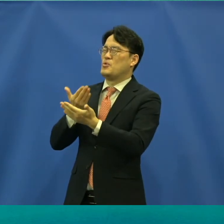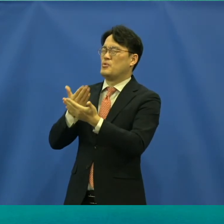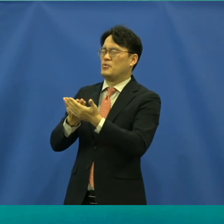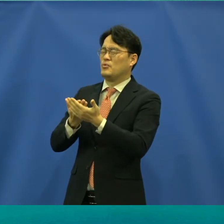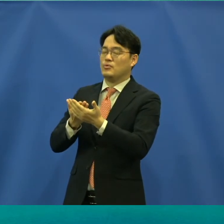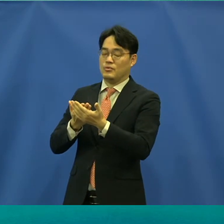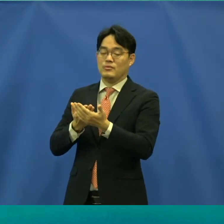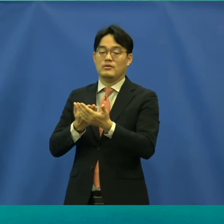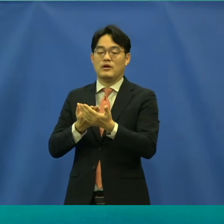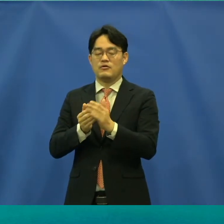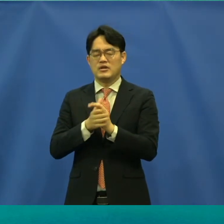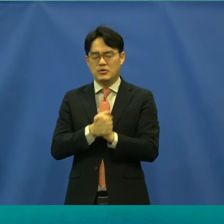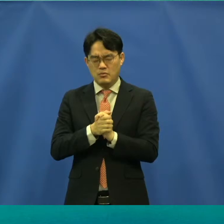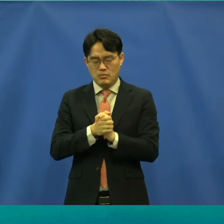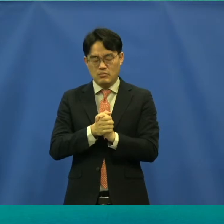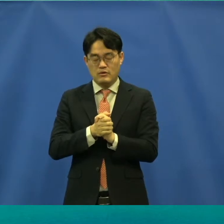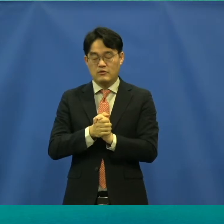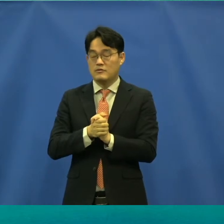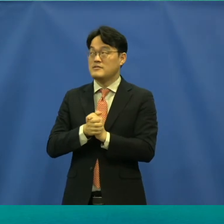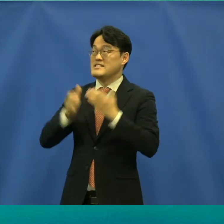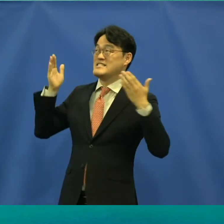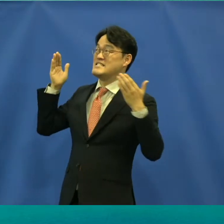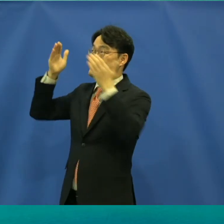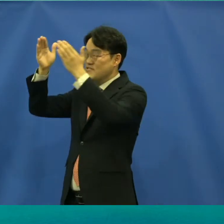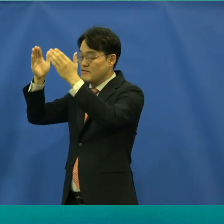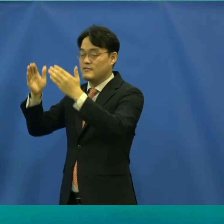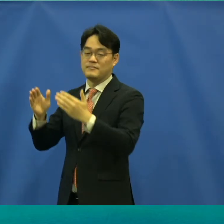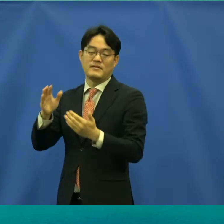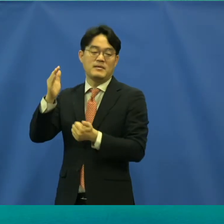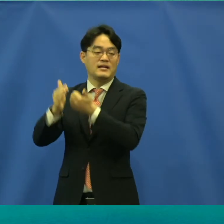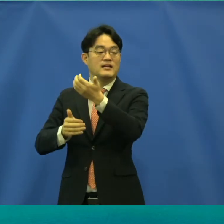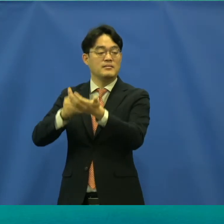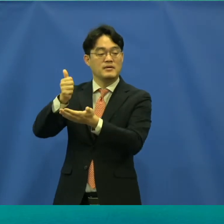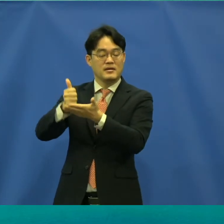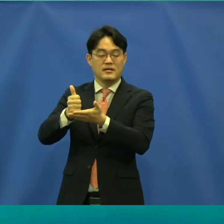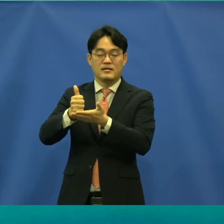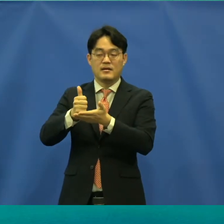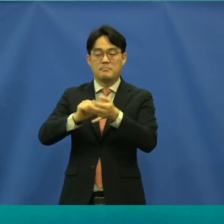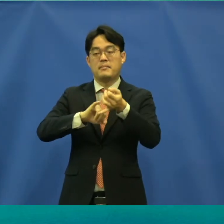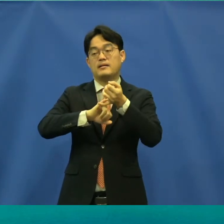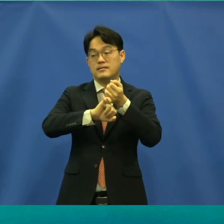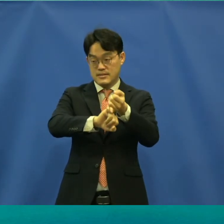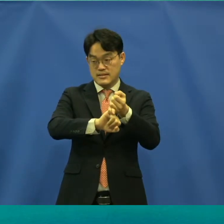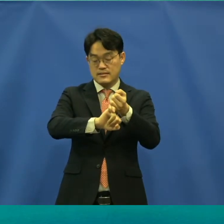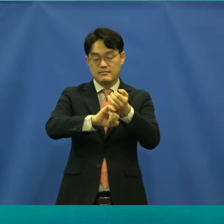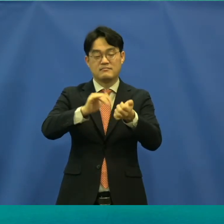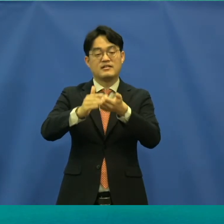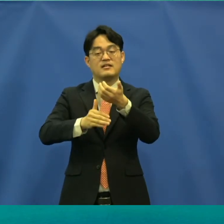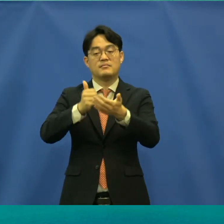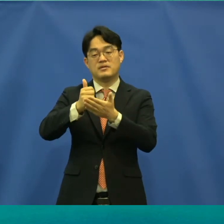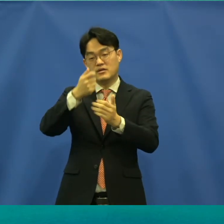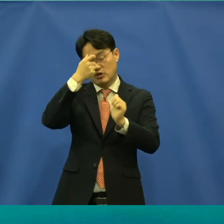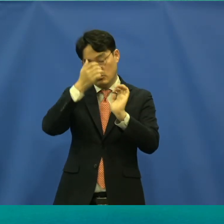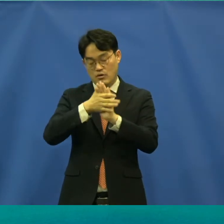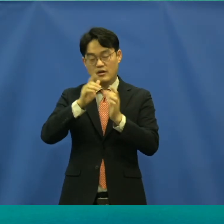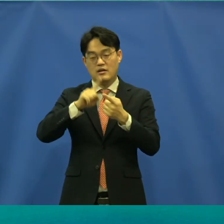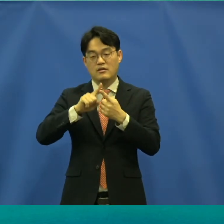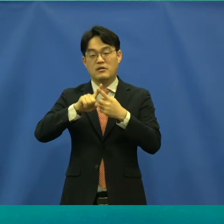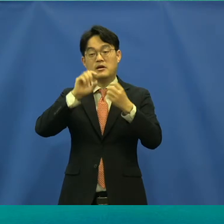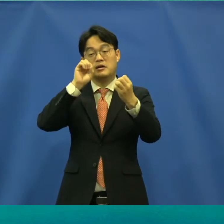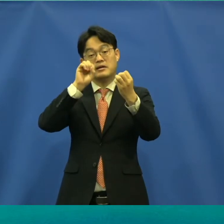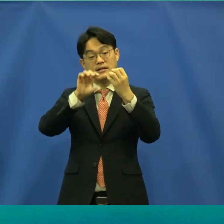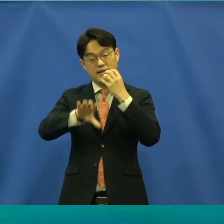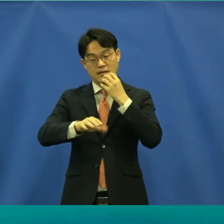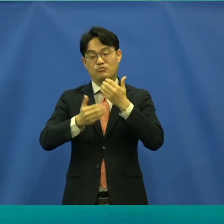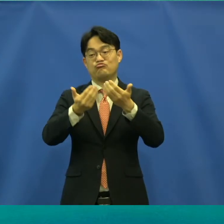기울이시면 틀림없이 그 소원을 하나님께서 응답해 주실 줄로 믿습니다.